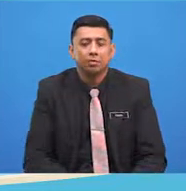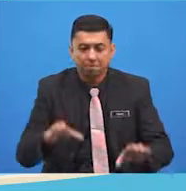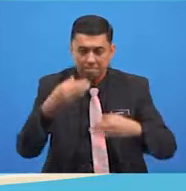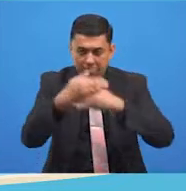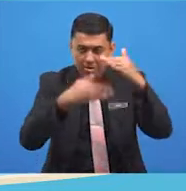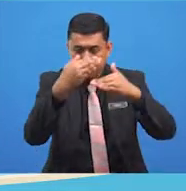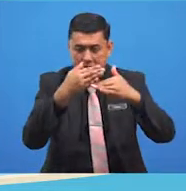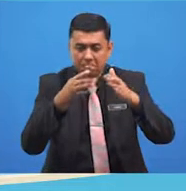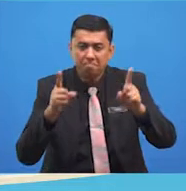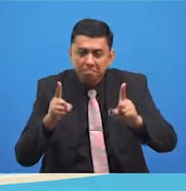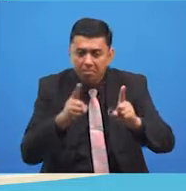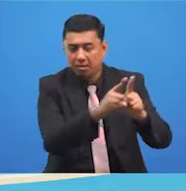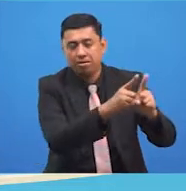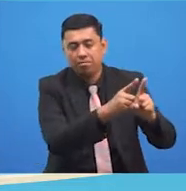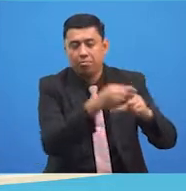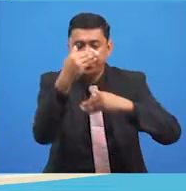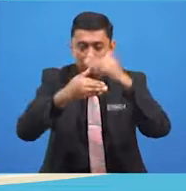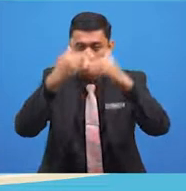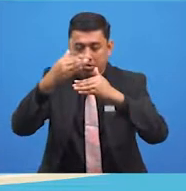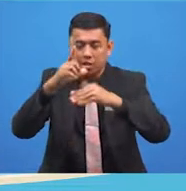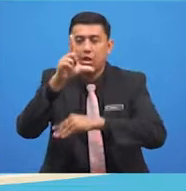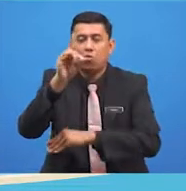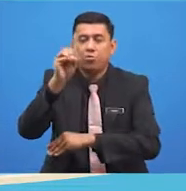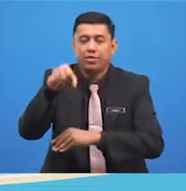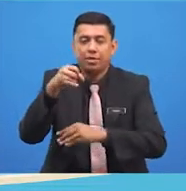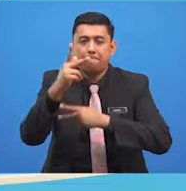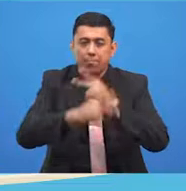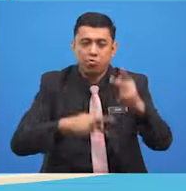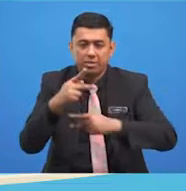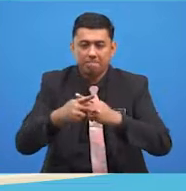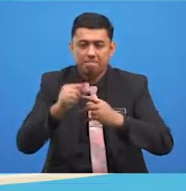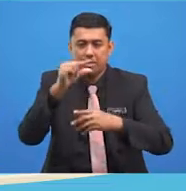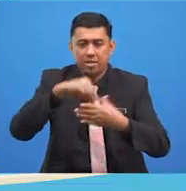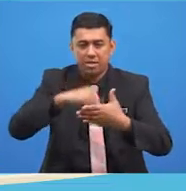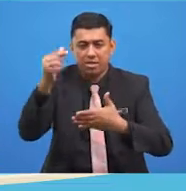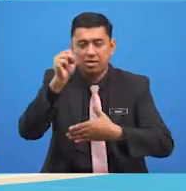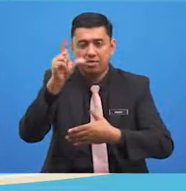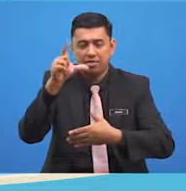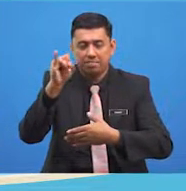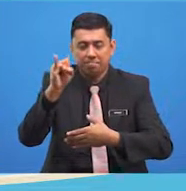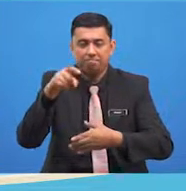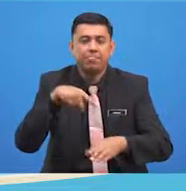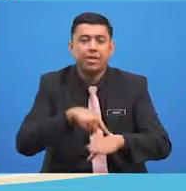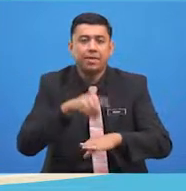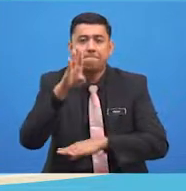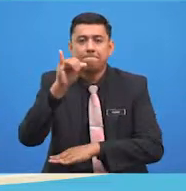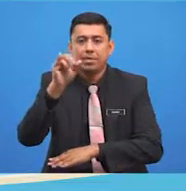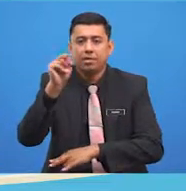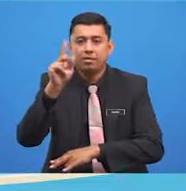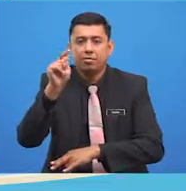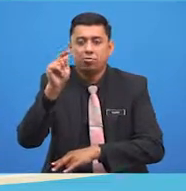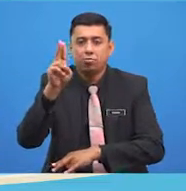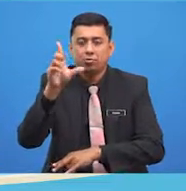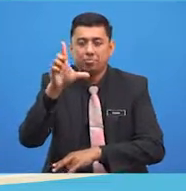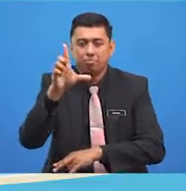dibina seiring dengan pembinaan loji pemprosesan gas asli cecair di Bintulu. Gas asli ini akan